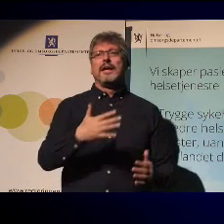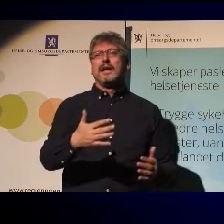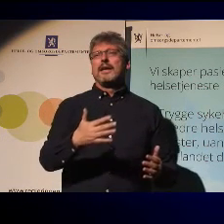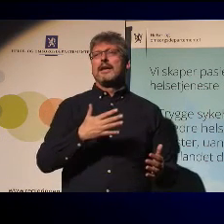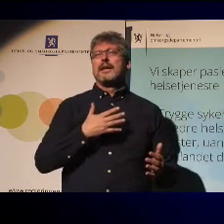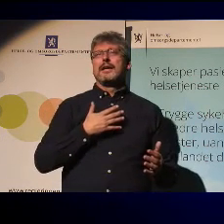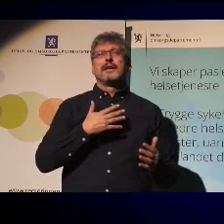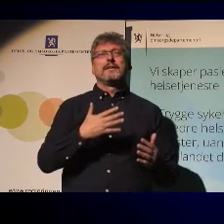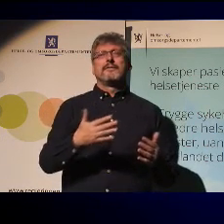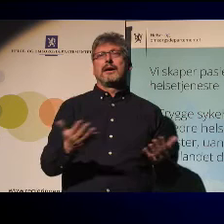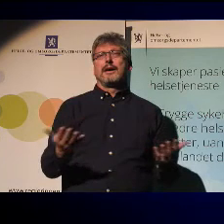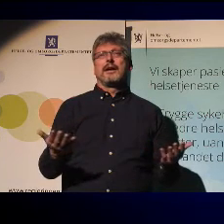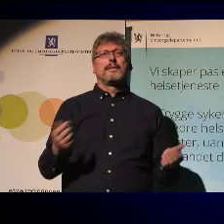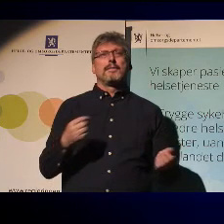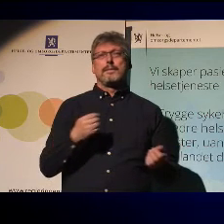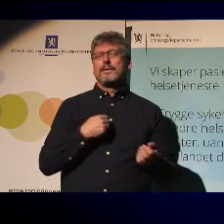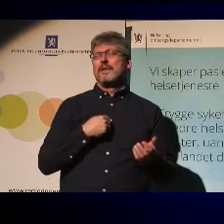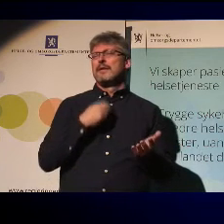livet, jag är på